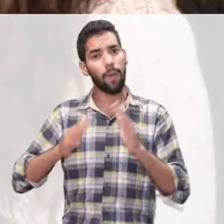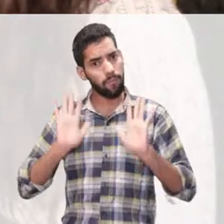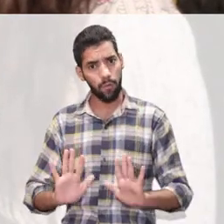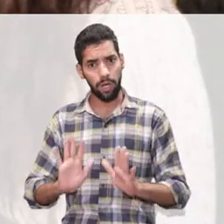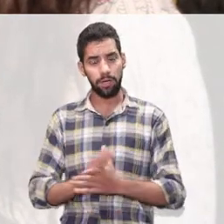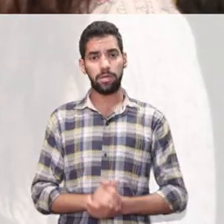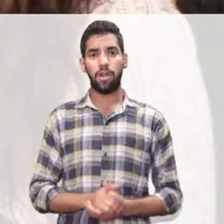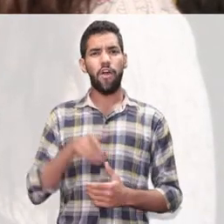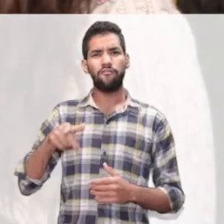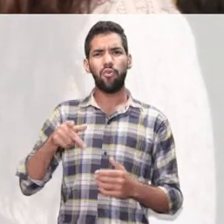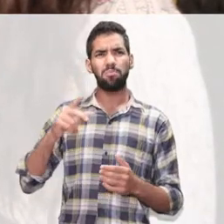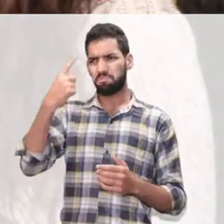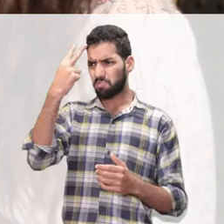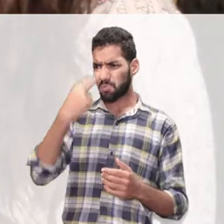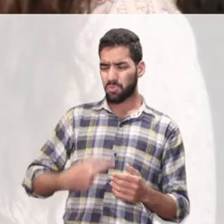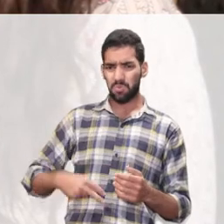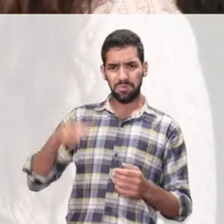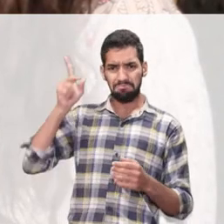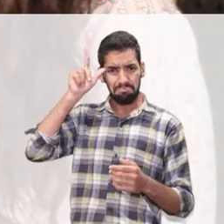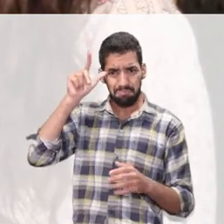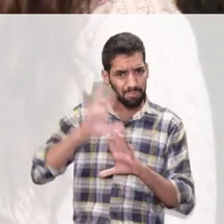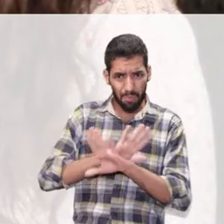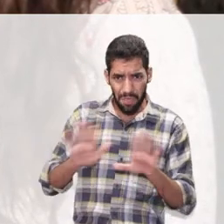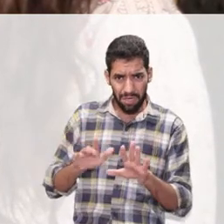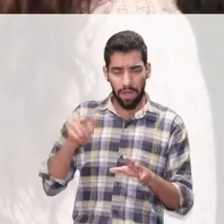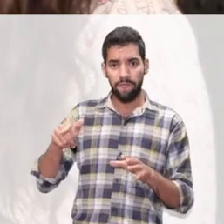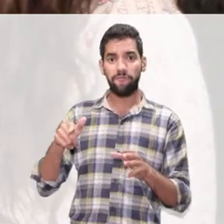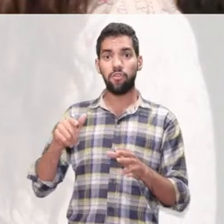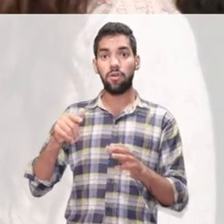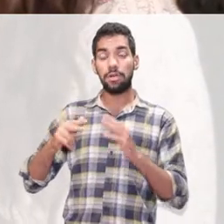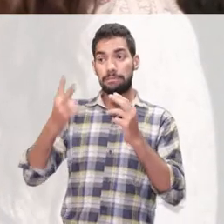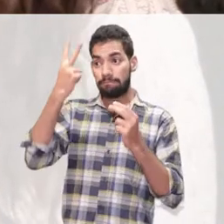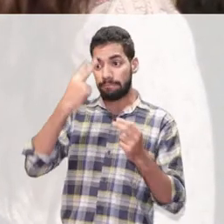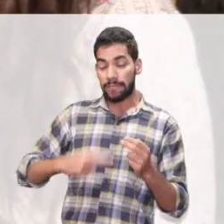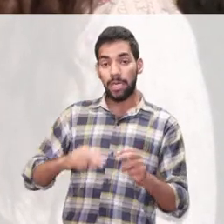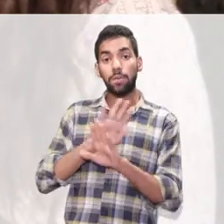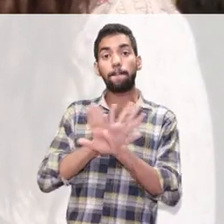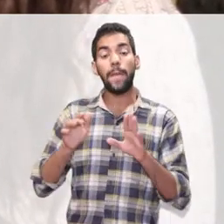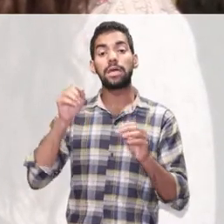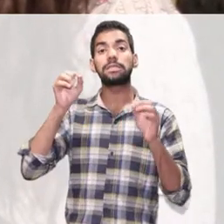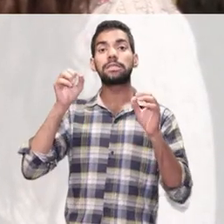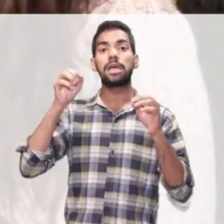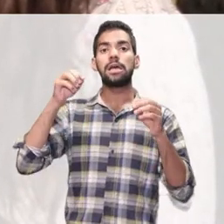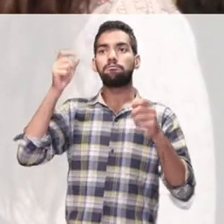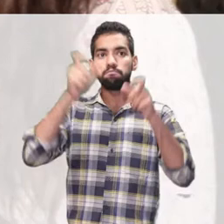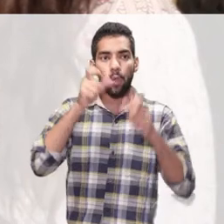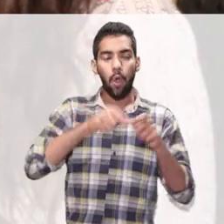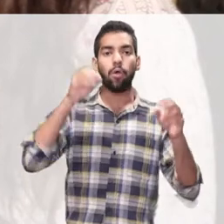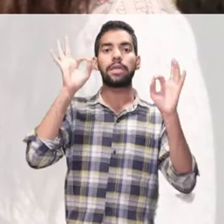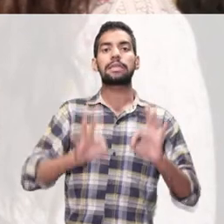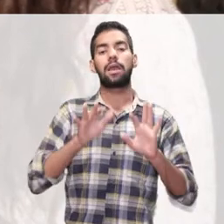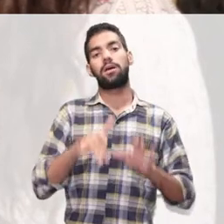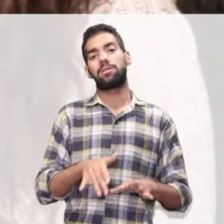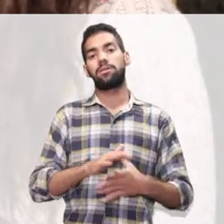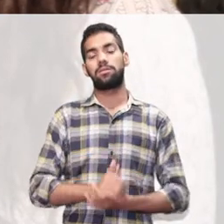बट डिड नॉट ए जजमेंट जजमेंट इज वेरी स्पेसिफिक ह्यूमन प्रिंस और यहां पर आपको अशरफुल मखलूकात